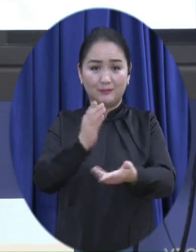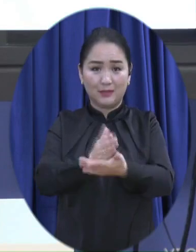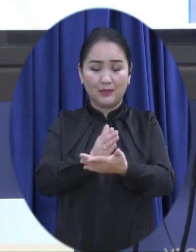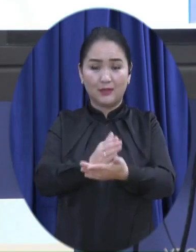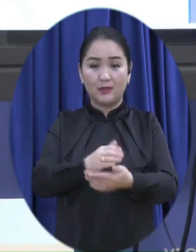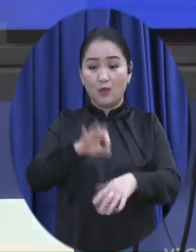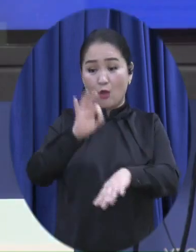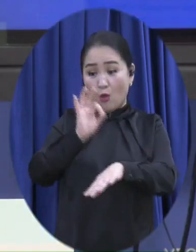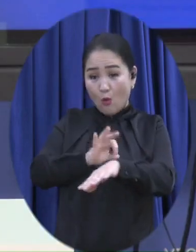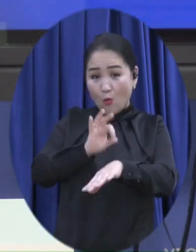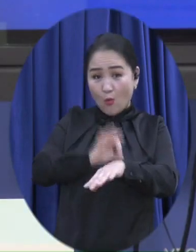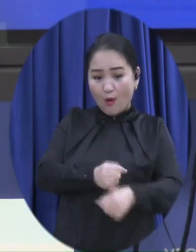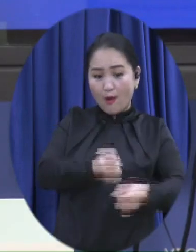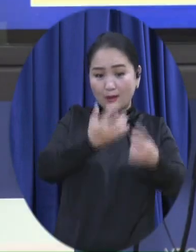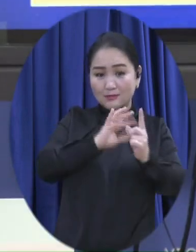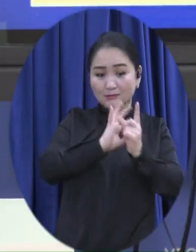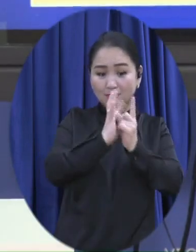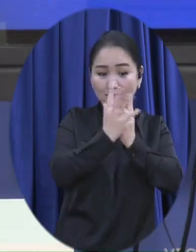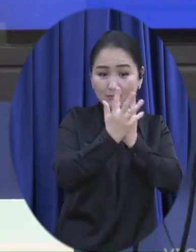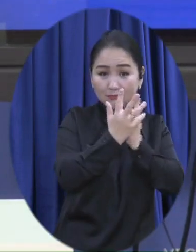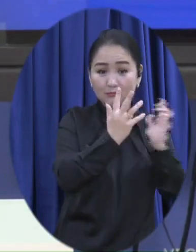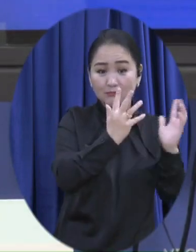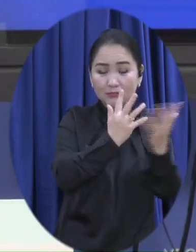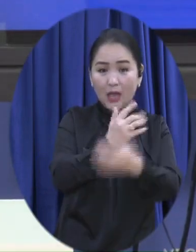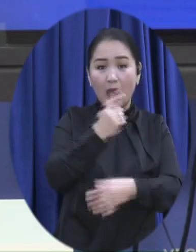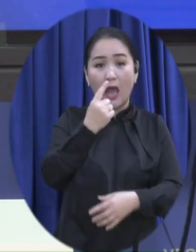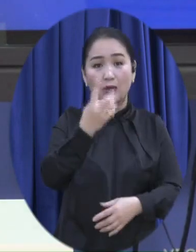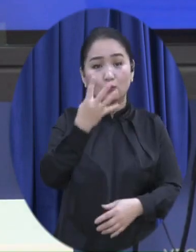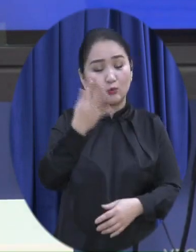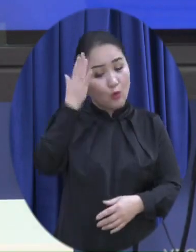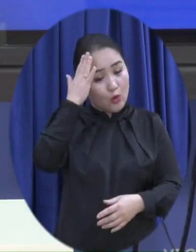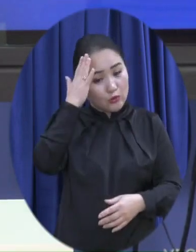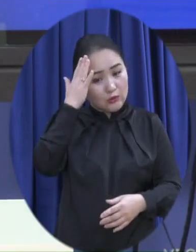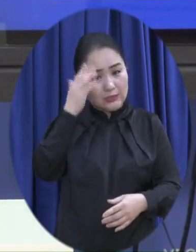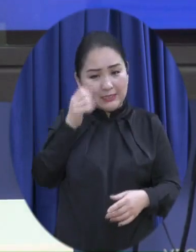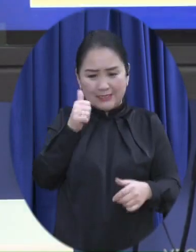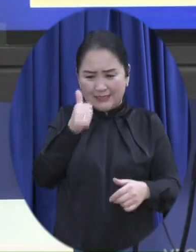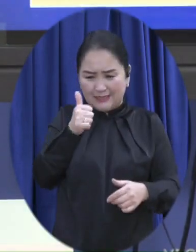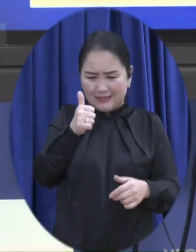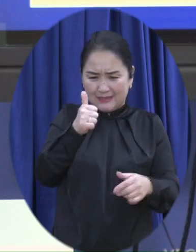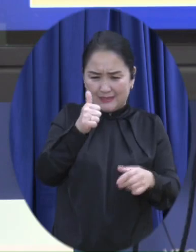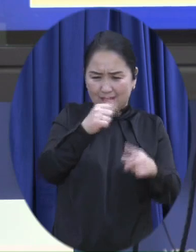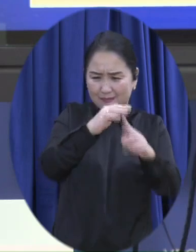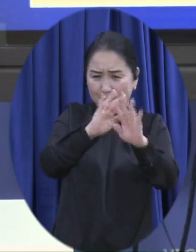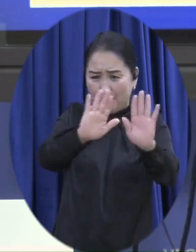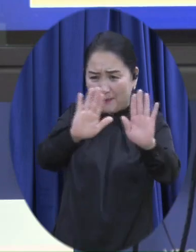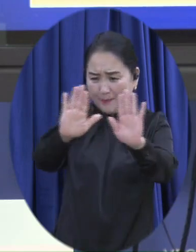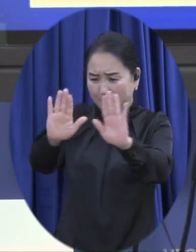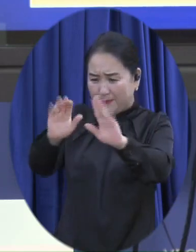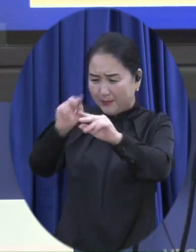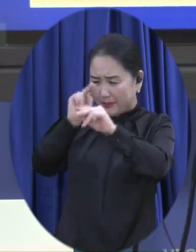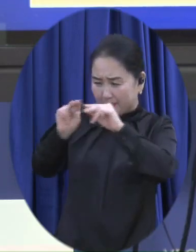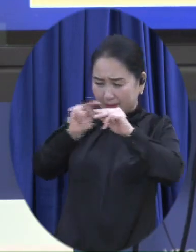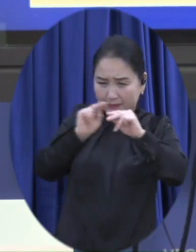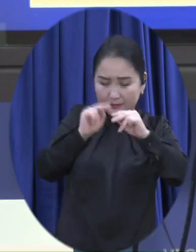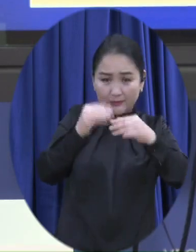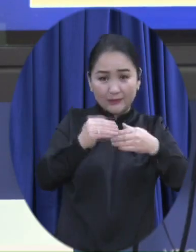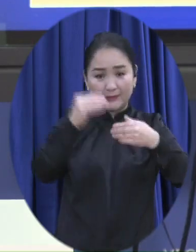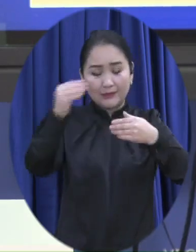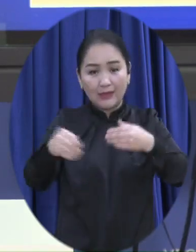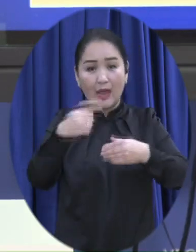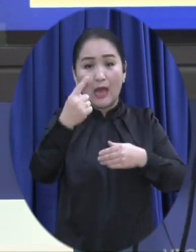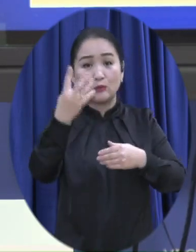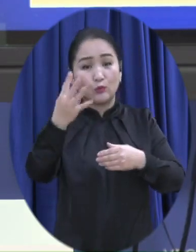байгаа арга хэмжээг 14 хоногт нь нэгт барьж тэр хугацаанд нь хавдлыг илрүүлэх дараагийн 14 хоног бол хяналтын 14 хоног гэж